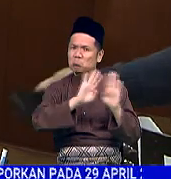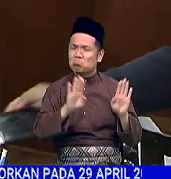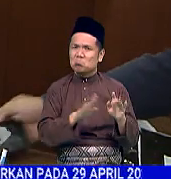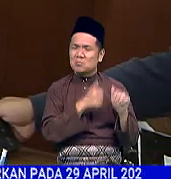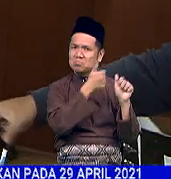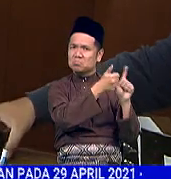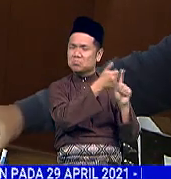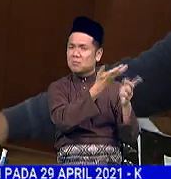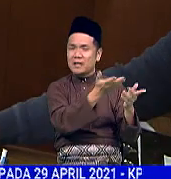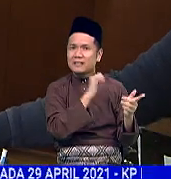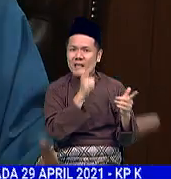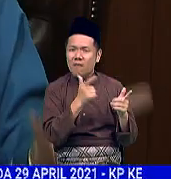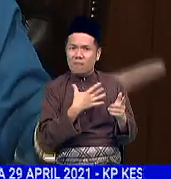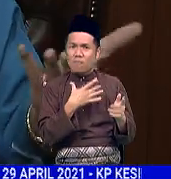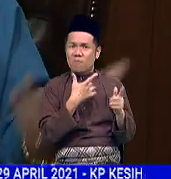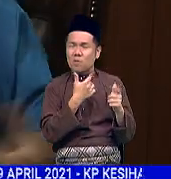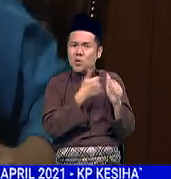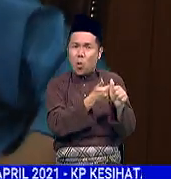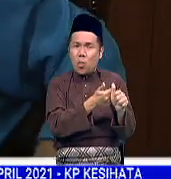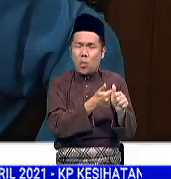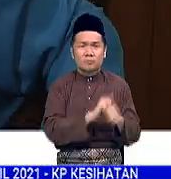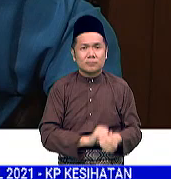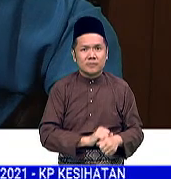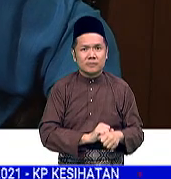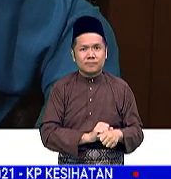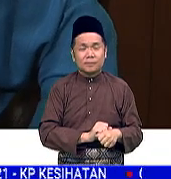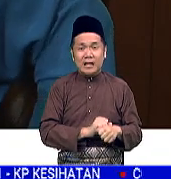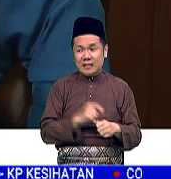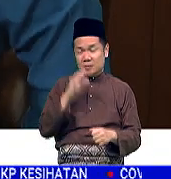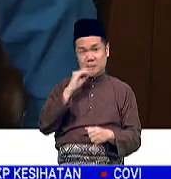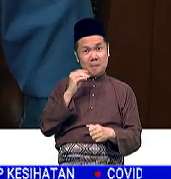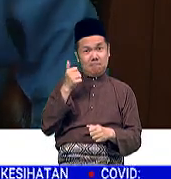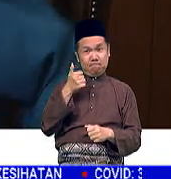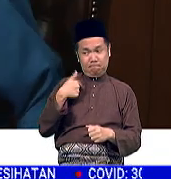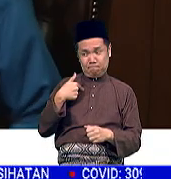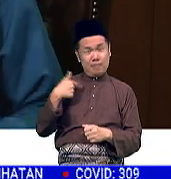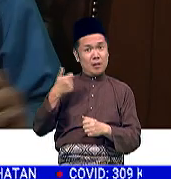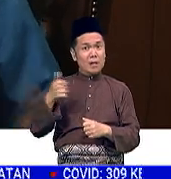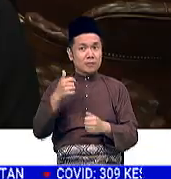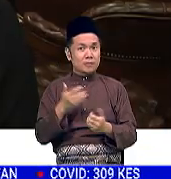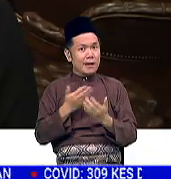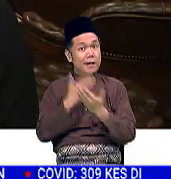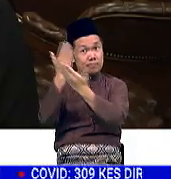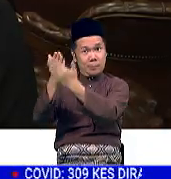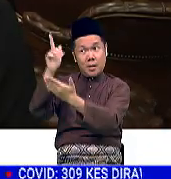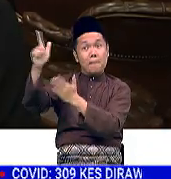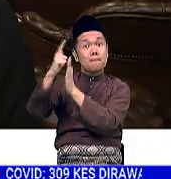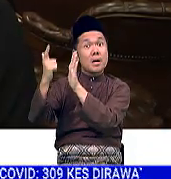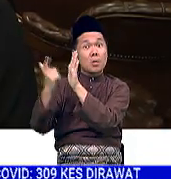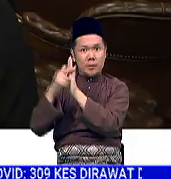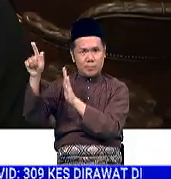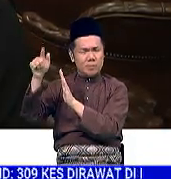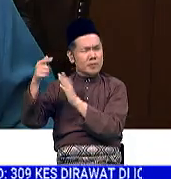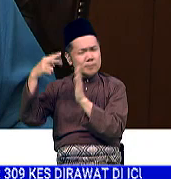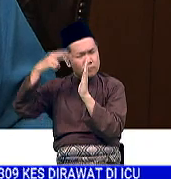Jelas Presiden PSM Dato' Sri Ahmad Ismail, buat masa ini pihaknya telah menyerahkan segala kepada peguam yang dilantik dalam urusan